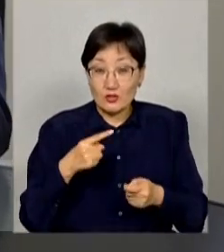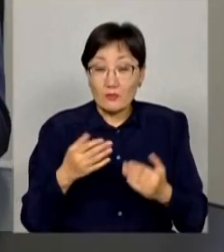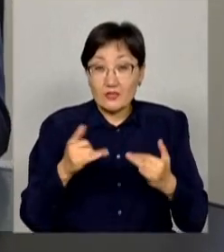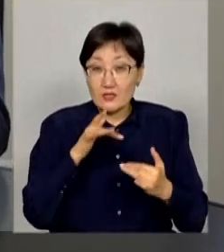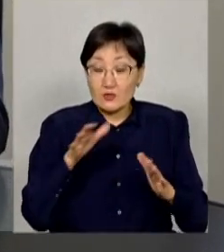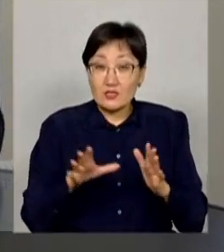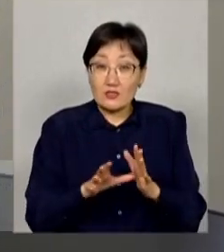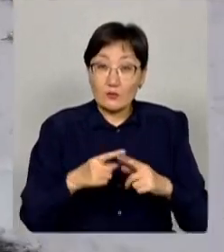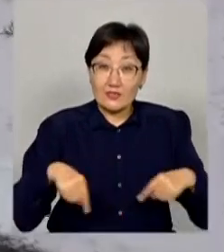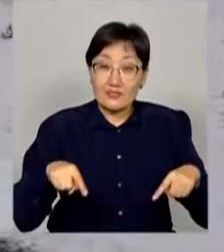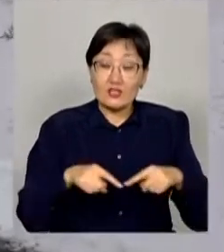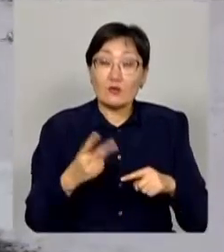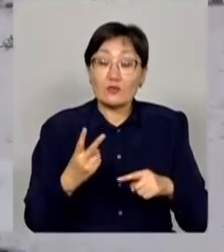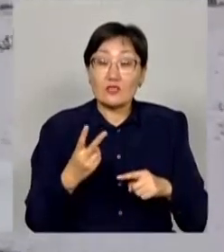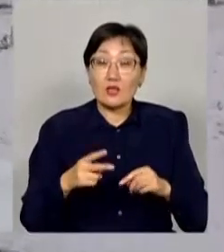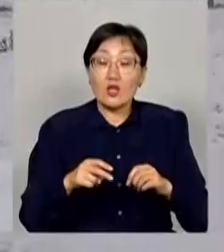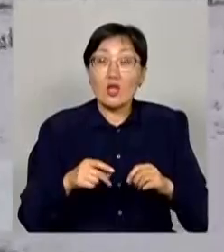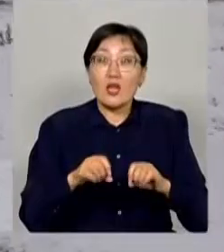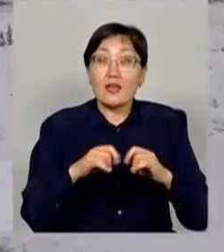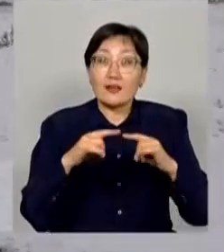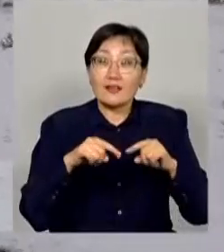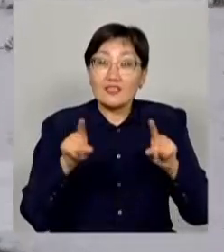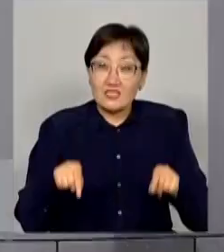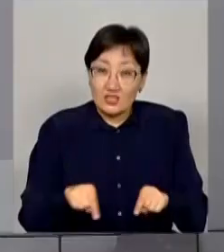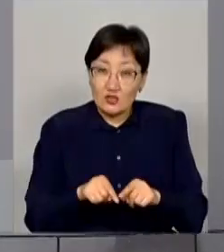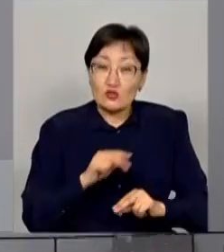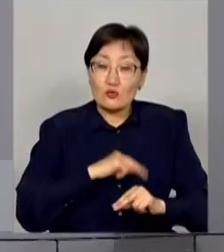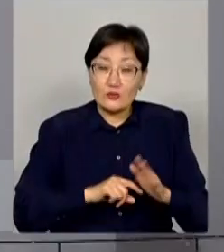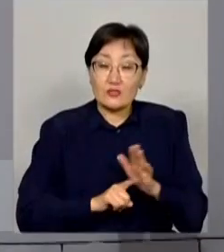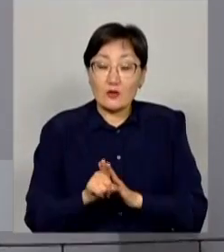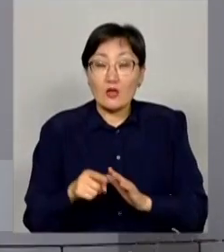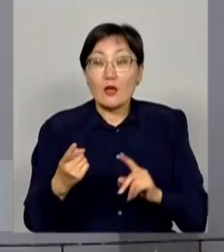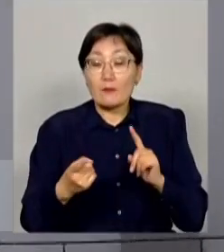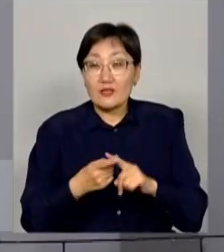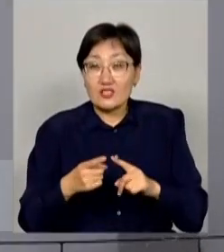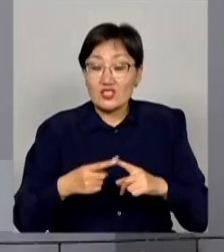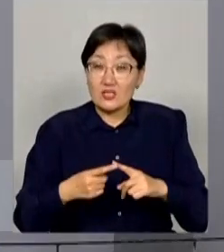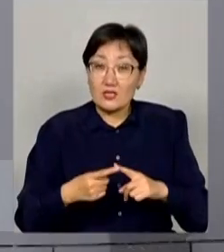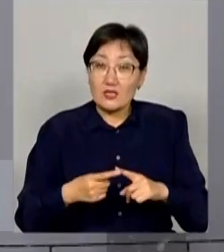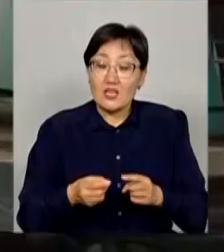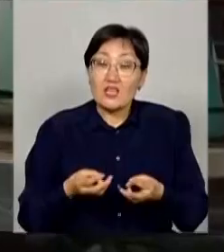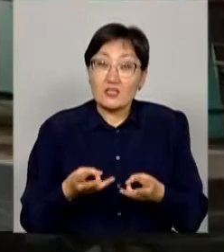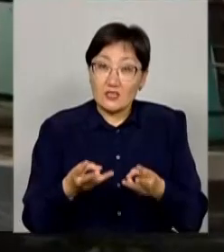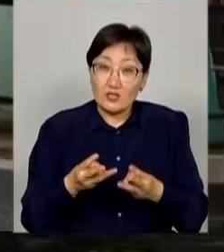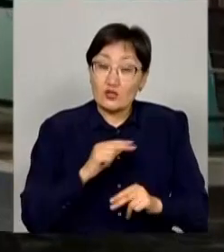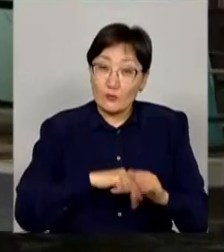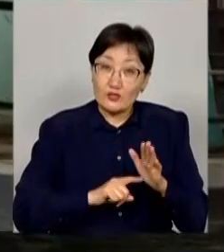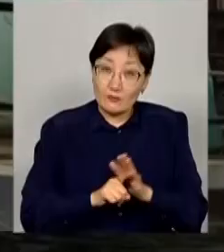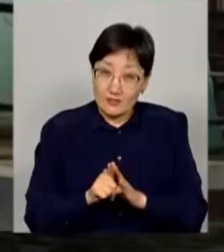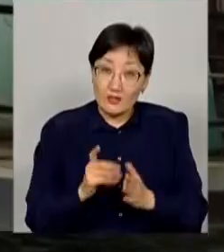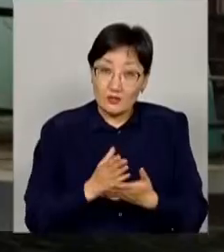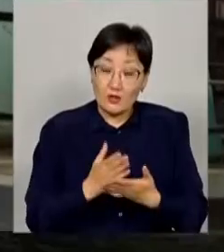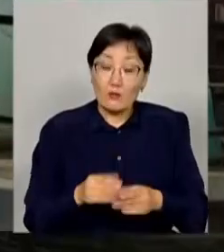қазір электр станциясында екінші қазандық жұмыс істеп тұр. Кеше бірінші қазандық іске қосылып, отын салына бастапты. Ал апат